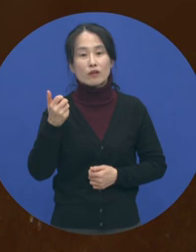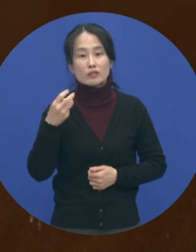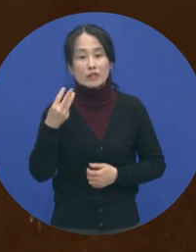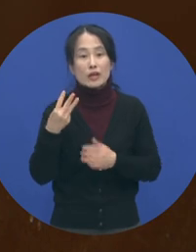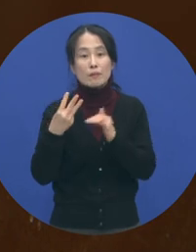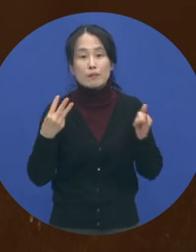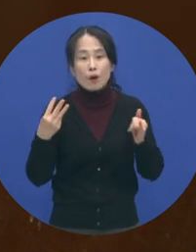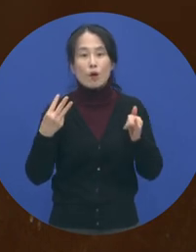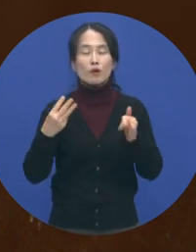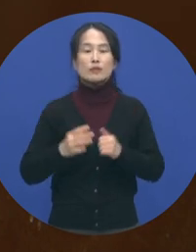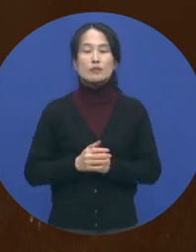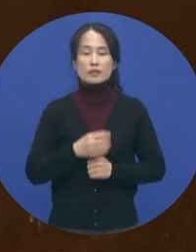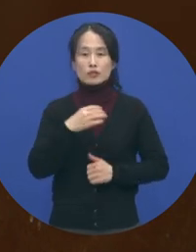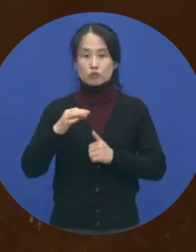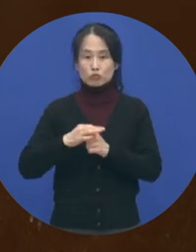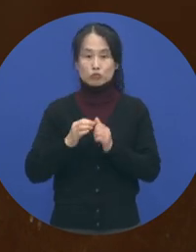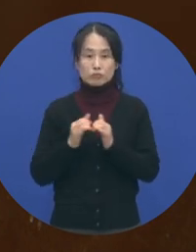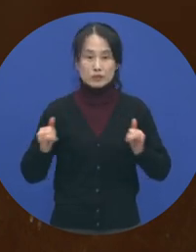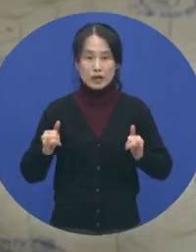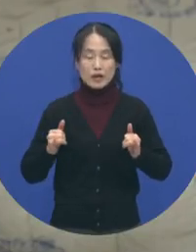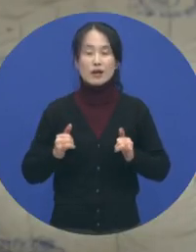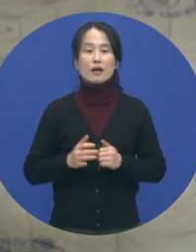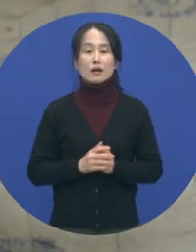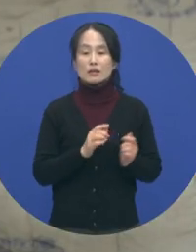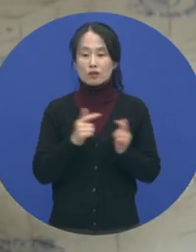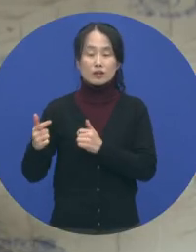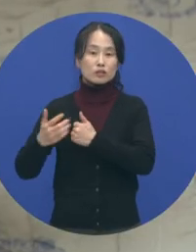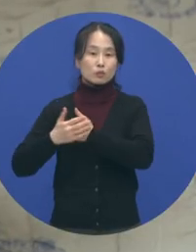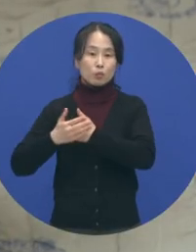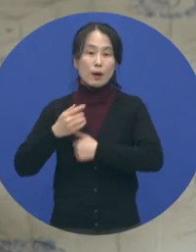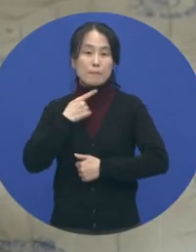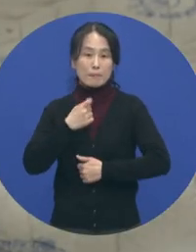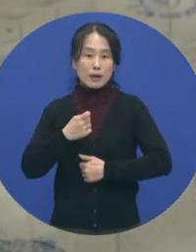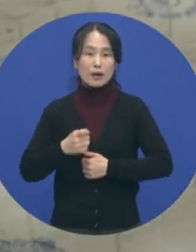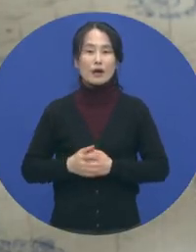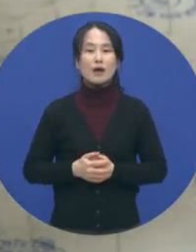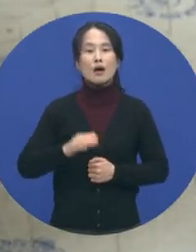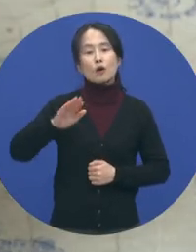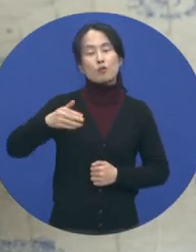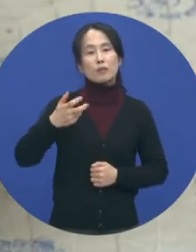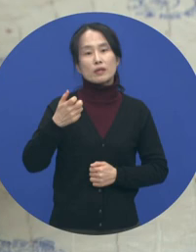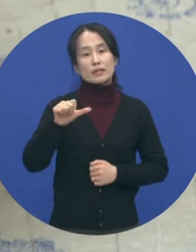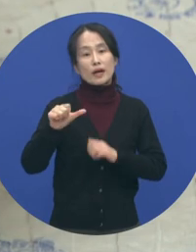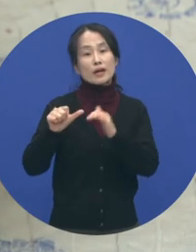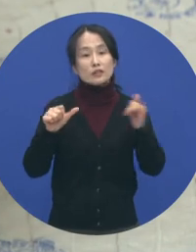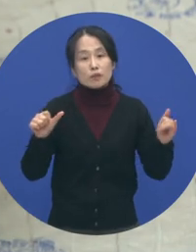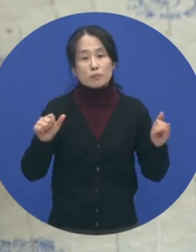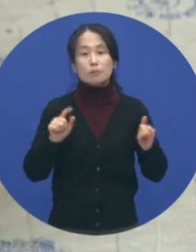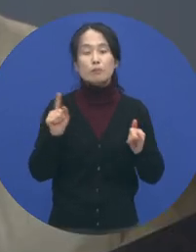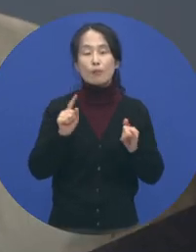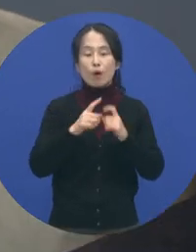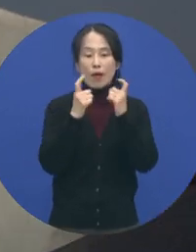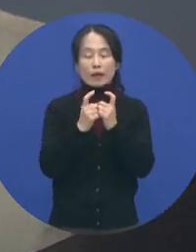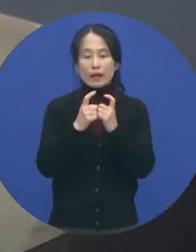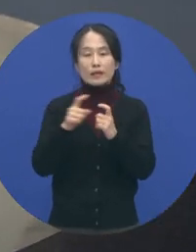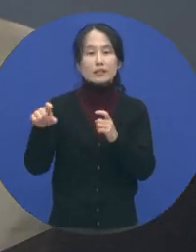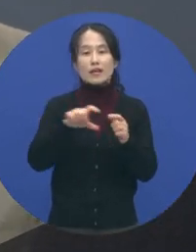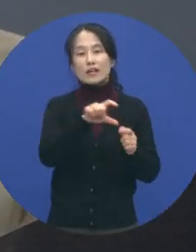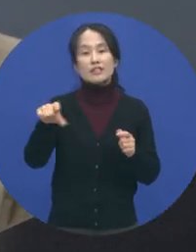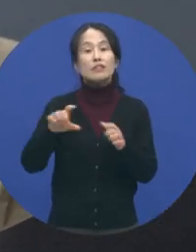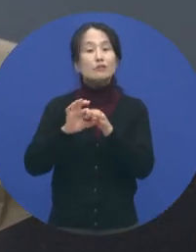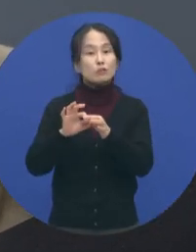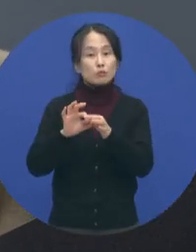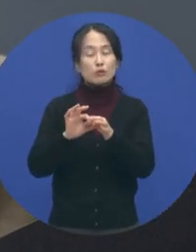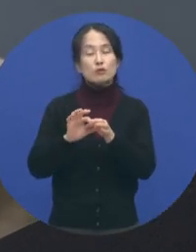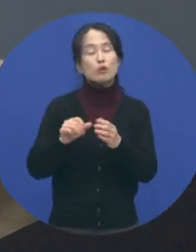긴급복지 국민 기초생활수급 성위 공 지원을 받 명이 민간 지원을 통해 현금이나